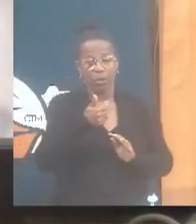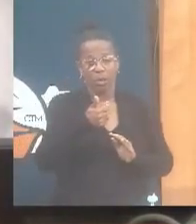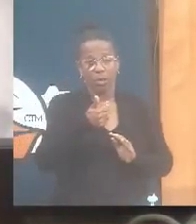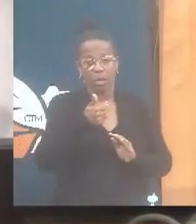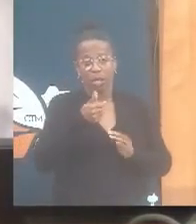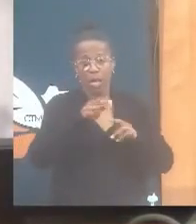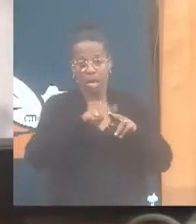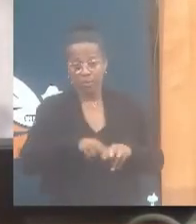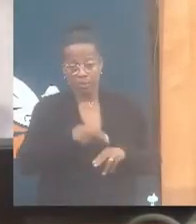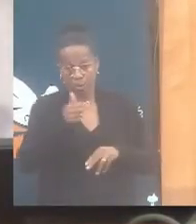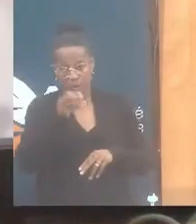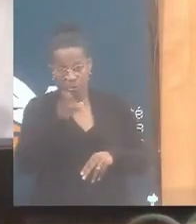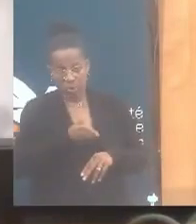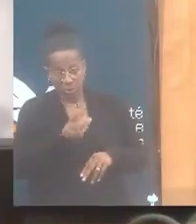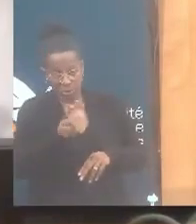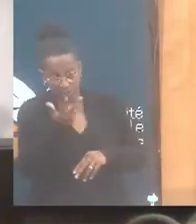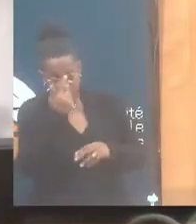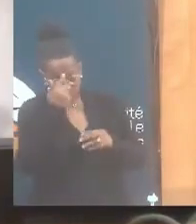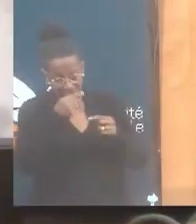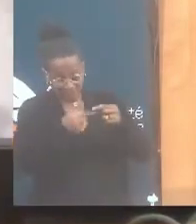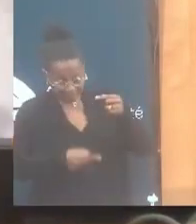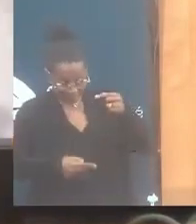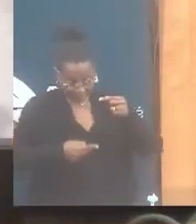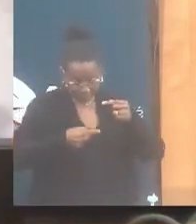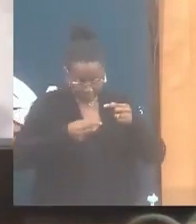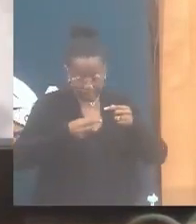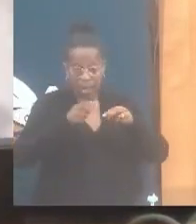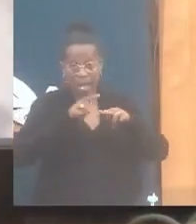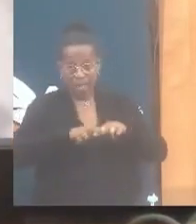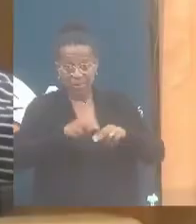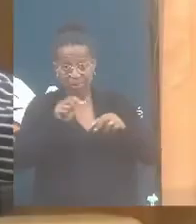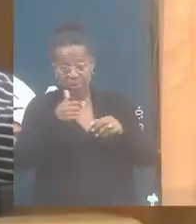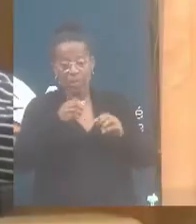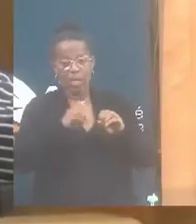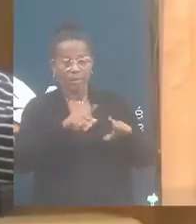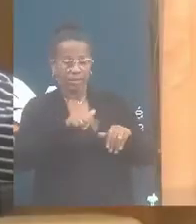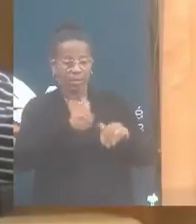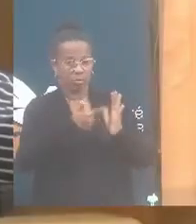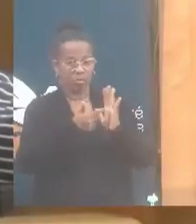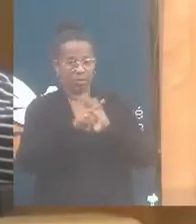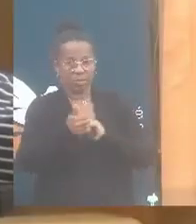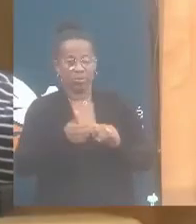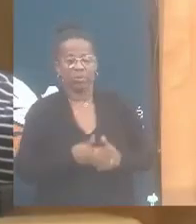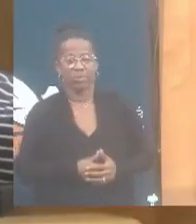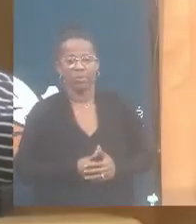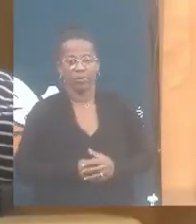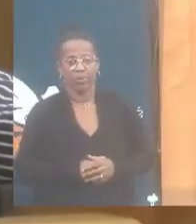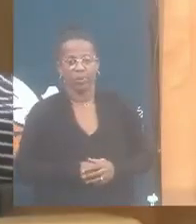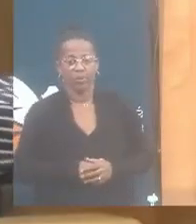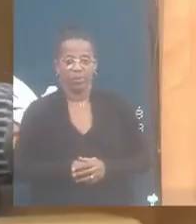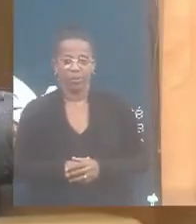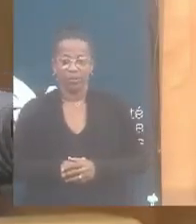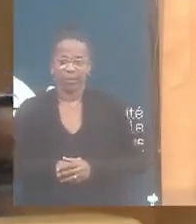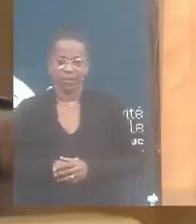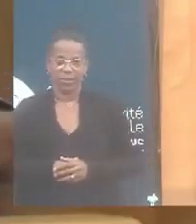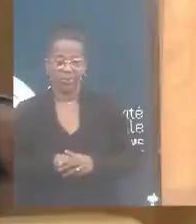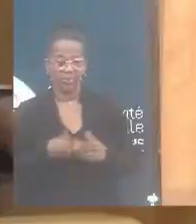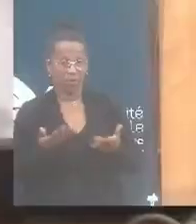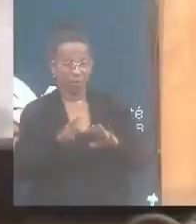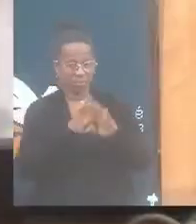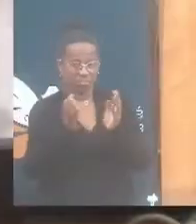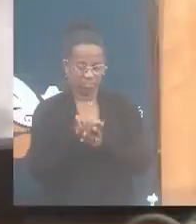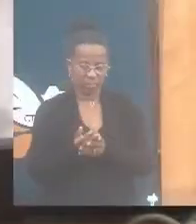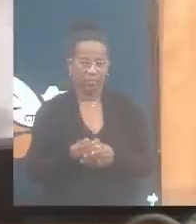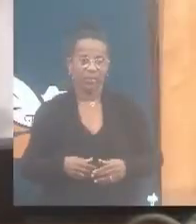tiers du déficit que vous nous avez laissé en 2021. La chanson d'Alida, parole. Voilà, monsieur Marissette.